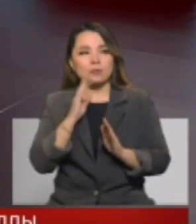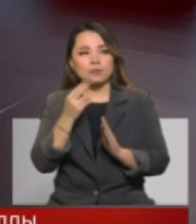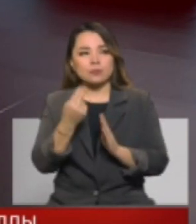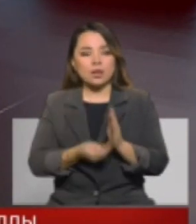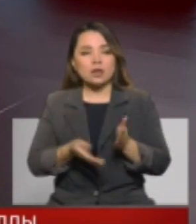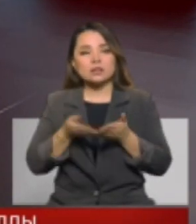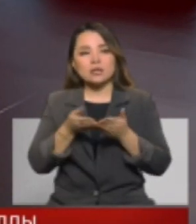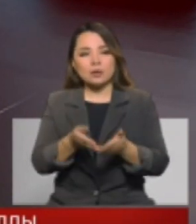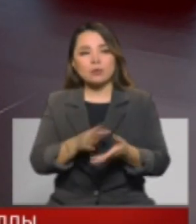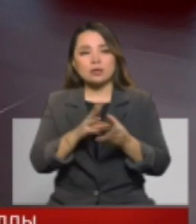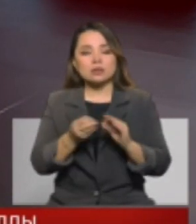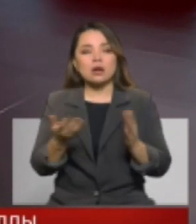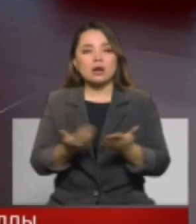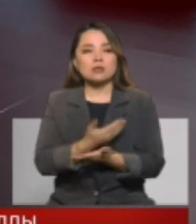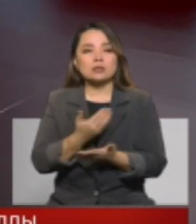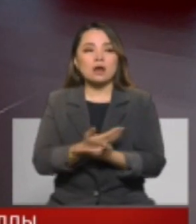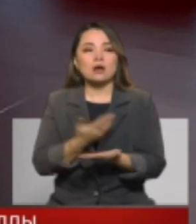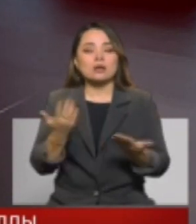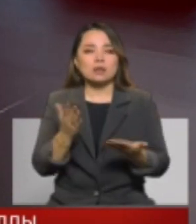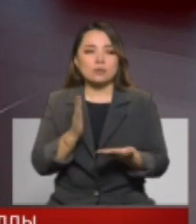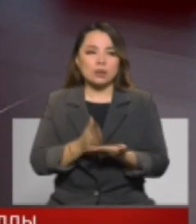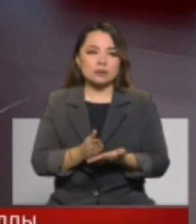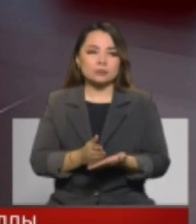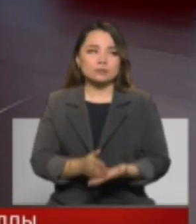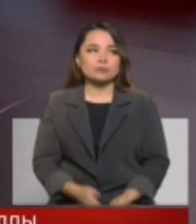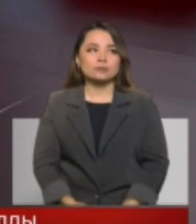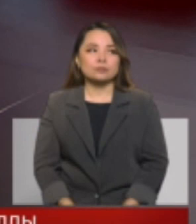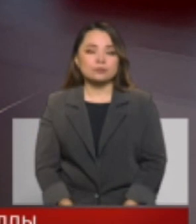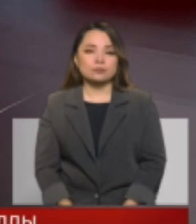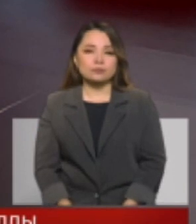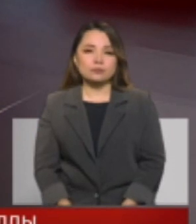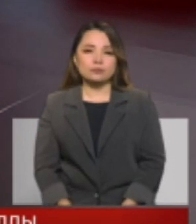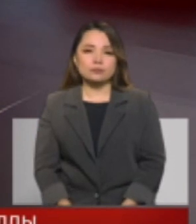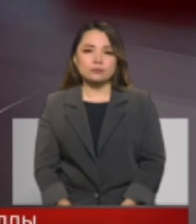кеткен кемеге қатысты қандай ақпарат бар? Айтып берсеңіз.